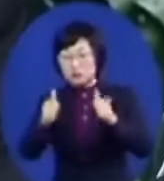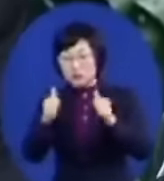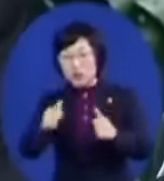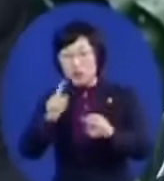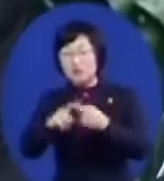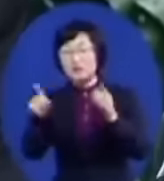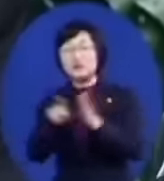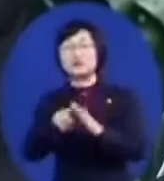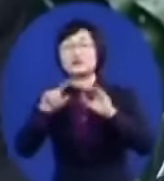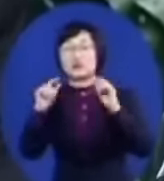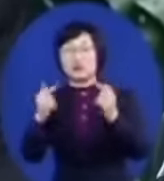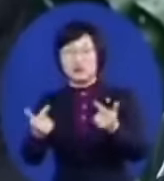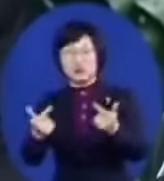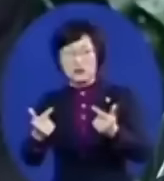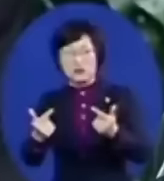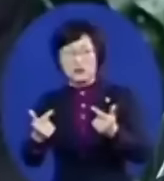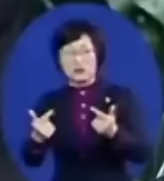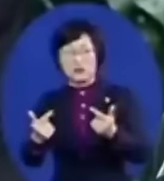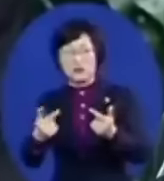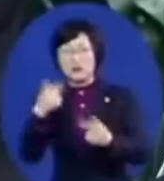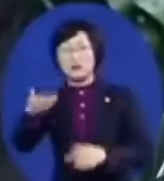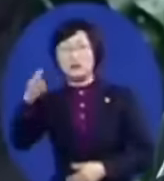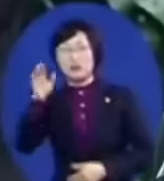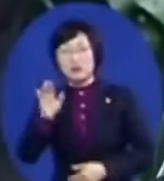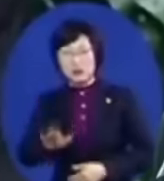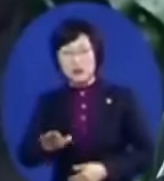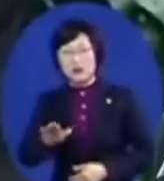믿지 않았었습니다. 그러나